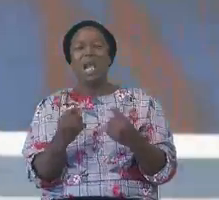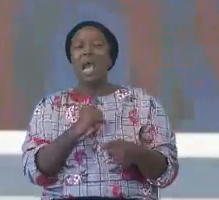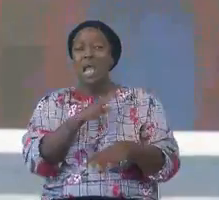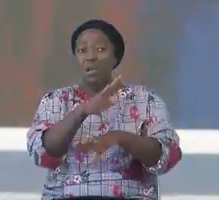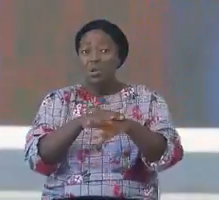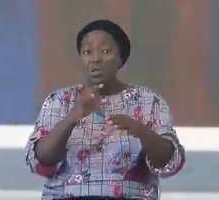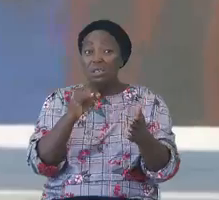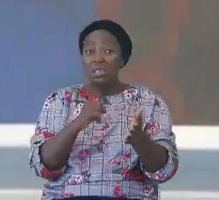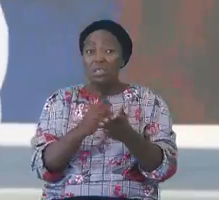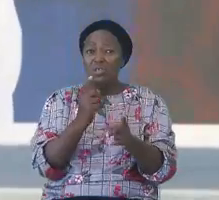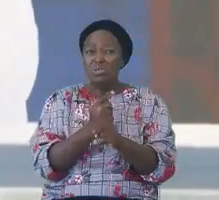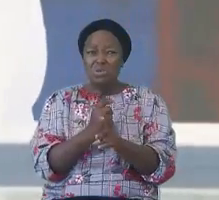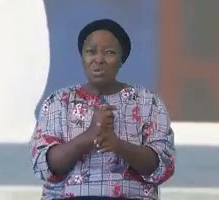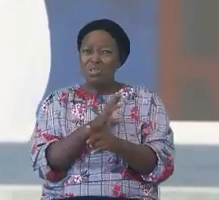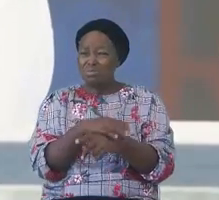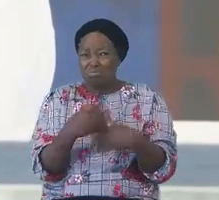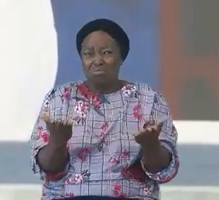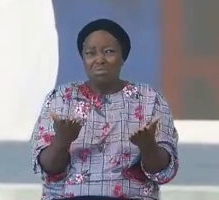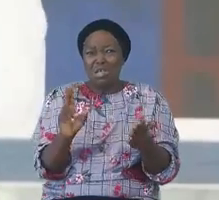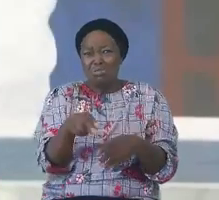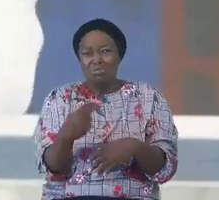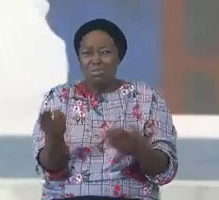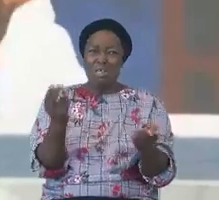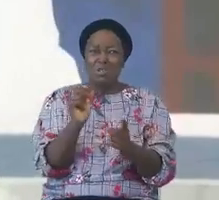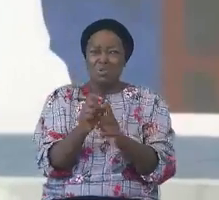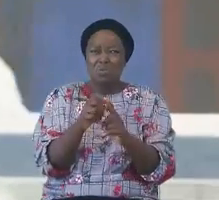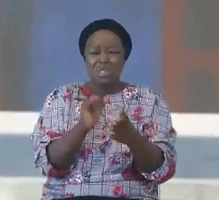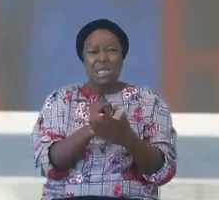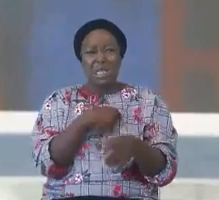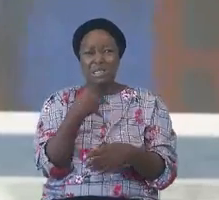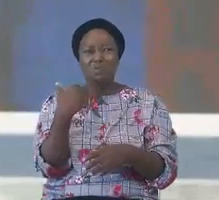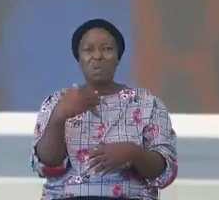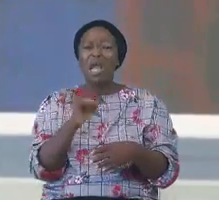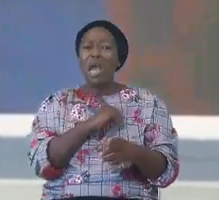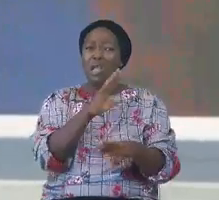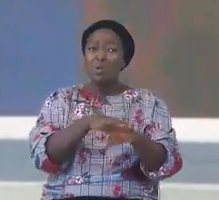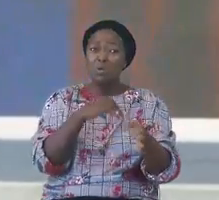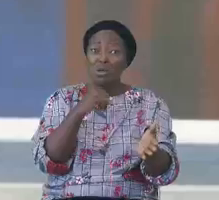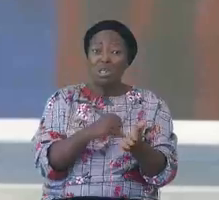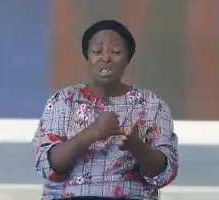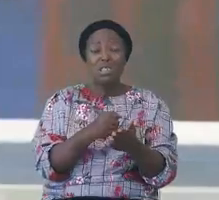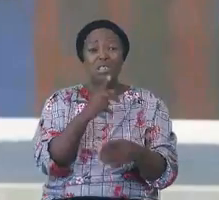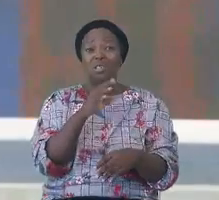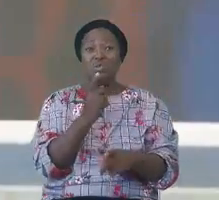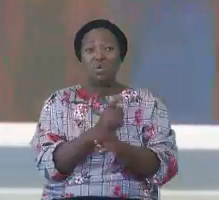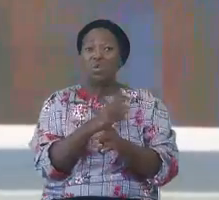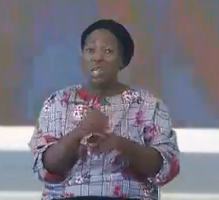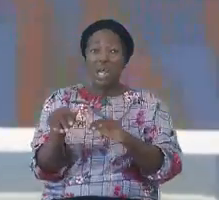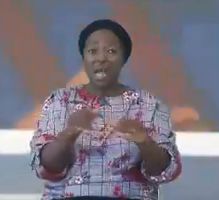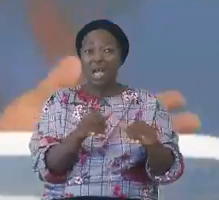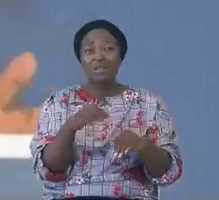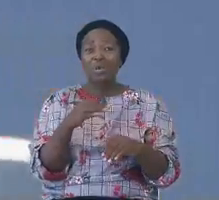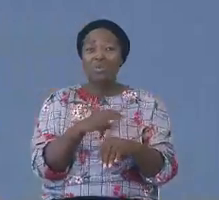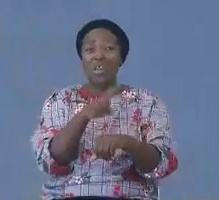J'appelle ça un petit péché, un péché négligeable. J'appelais cela une parole ordinaire.